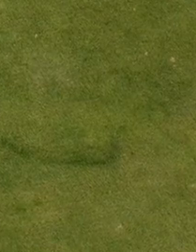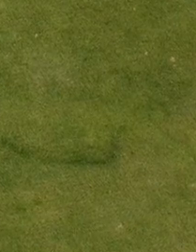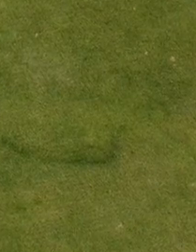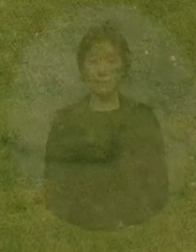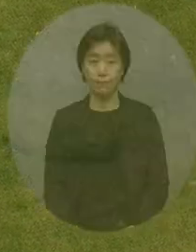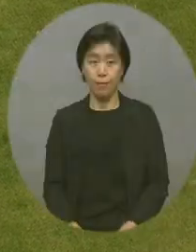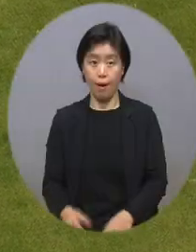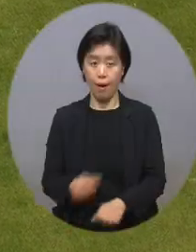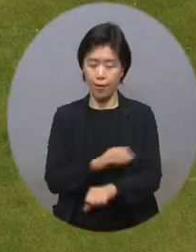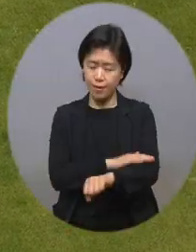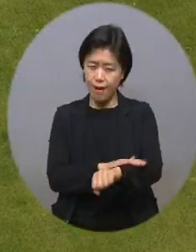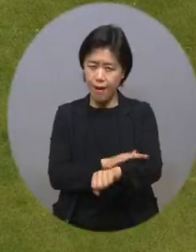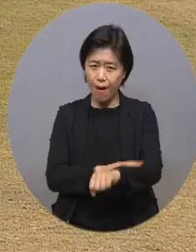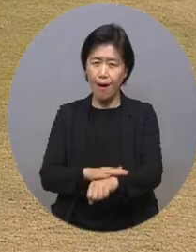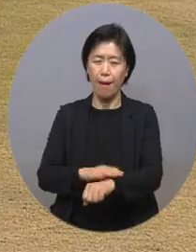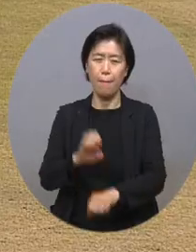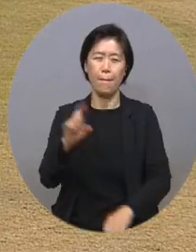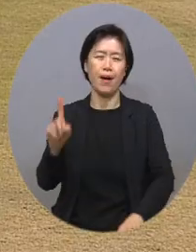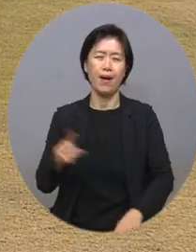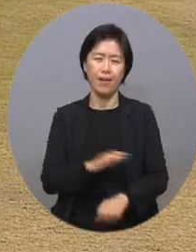나이스 파!